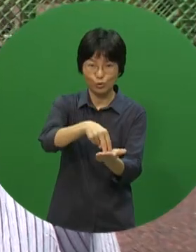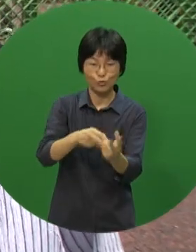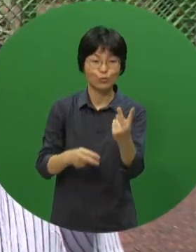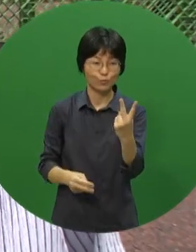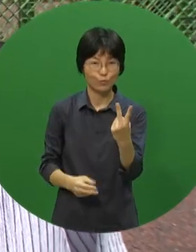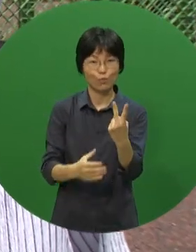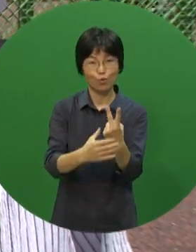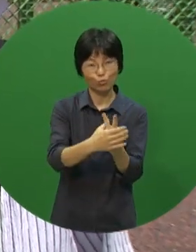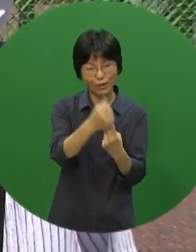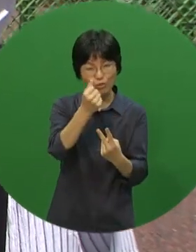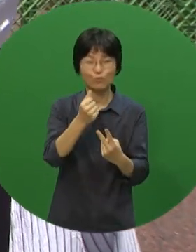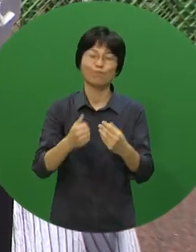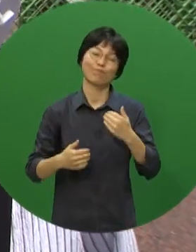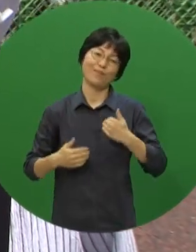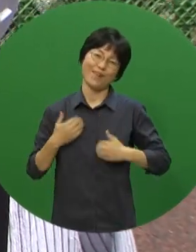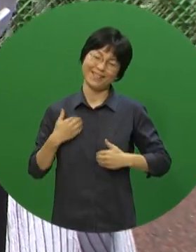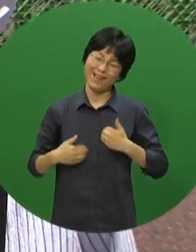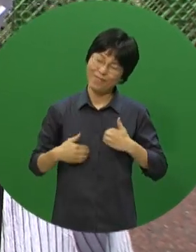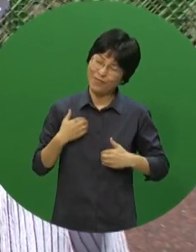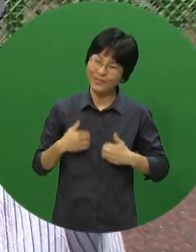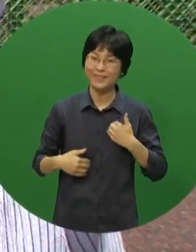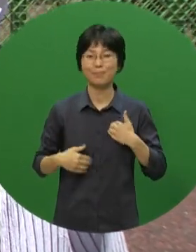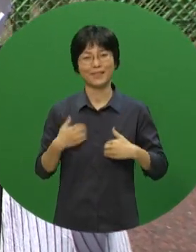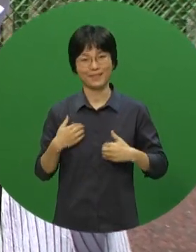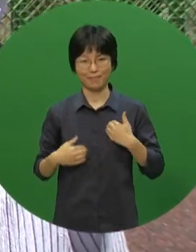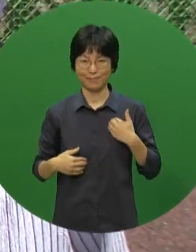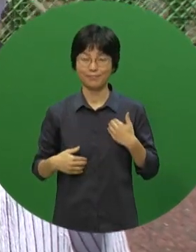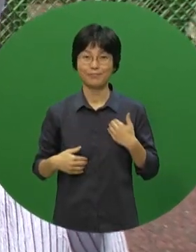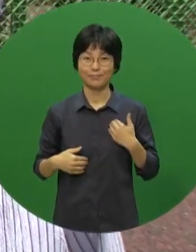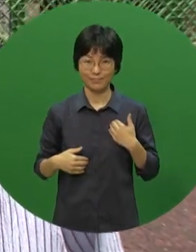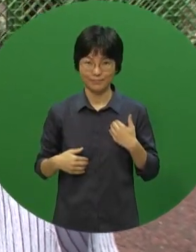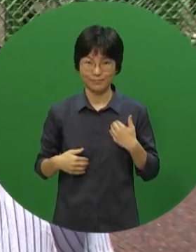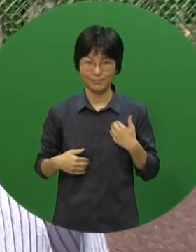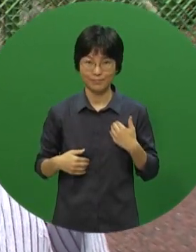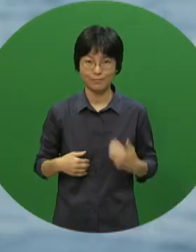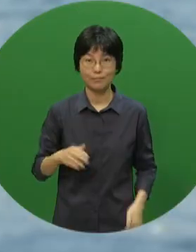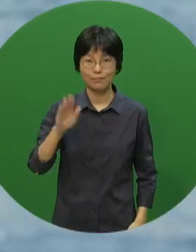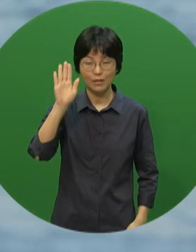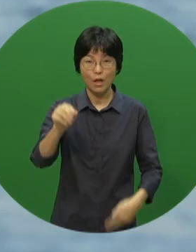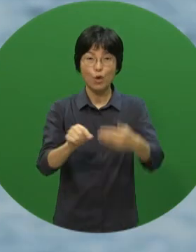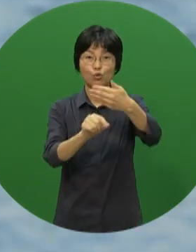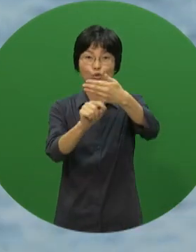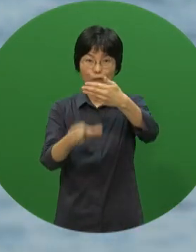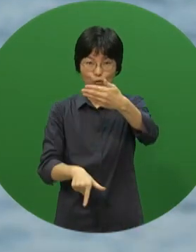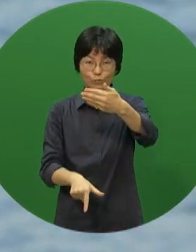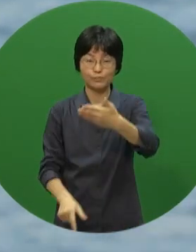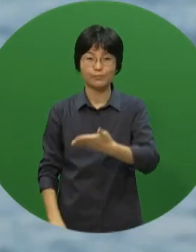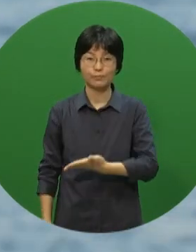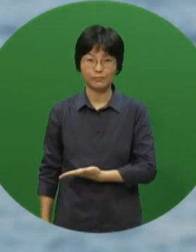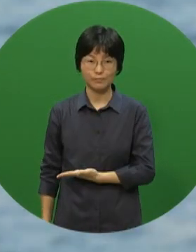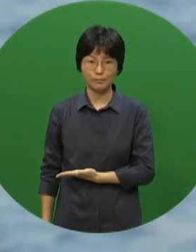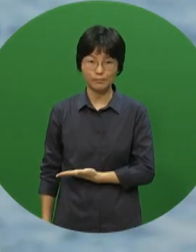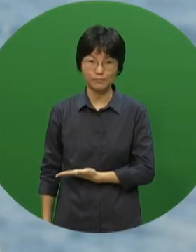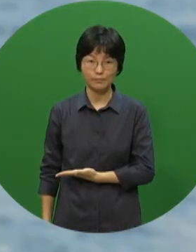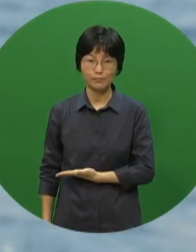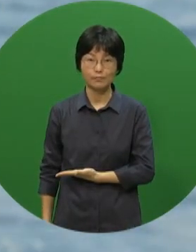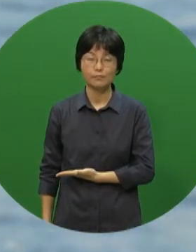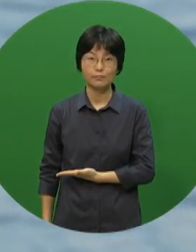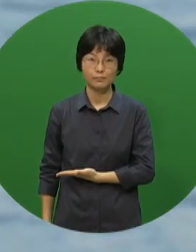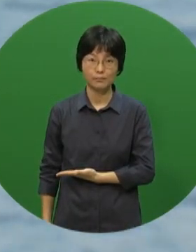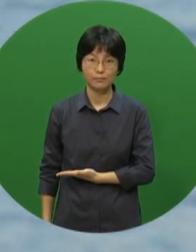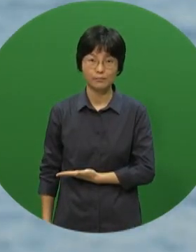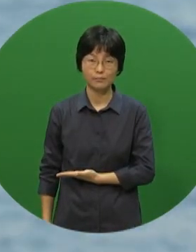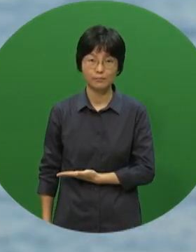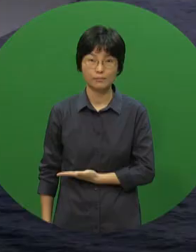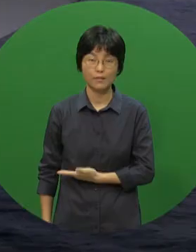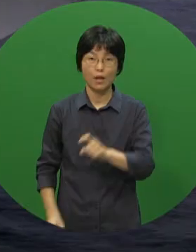このツアーに参加する、門司に来てみたいっていう、それが楽しみなんです。 9月には再び日本丸とパシフィックビーナ